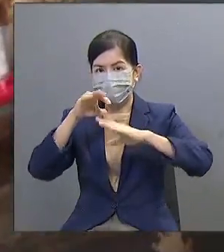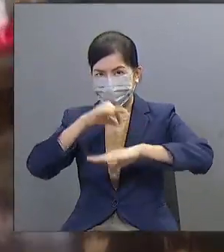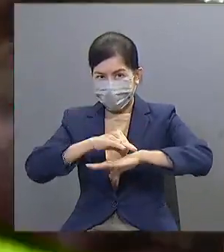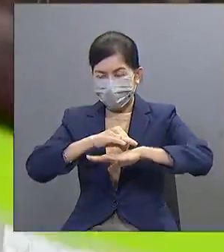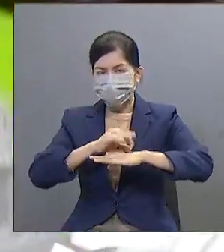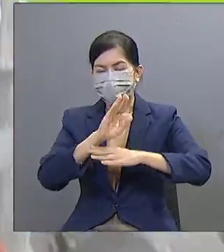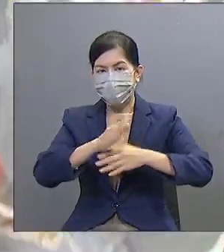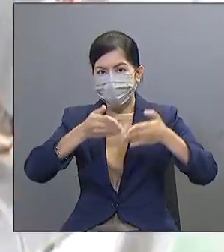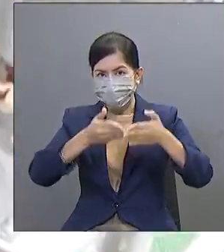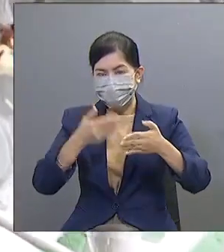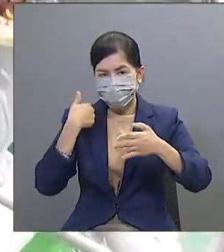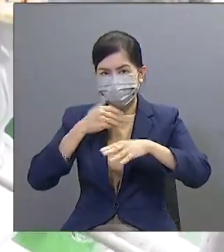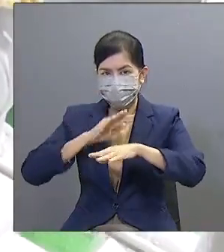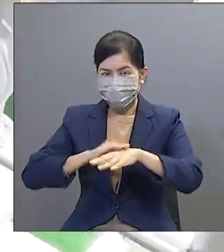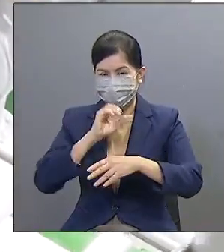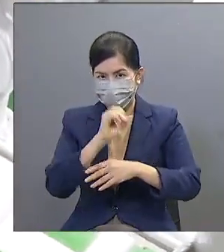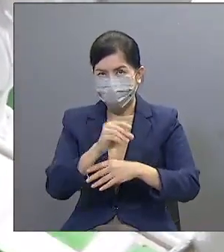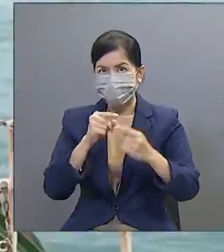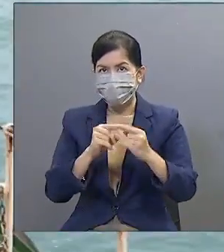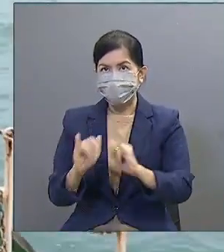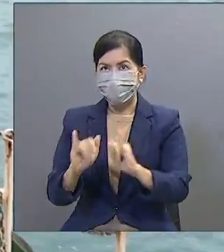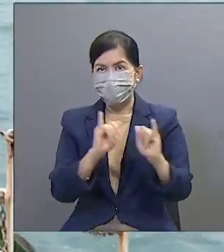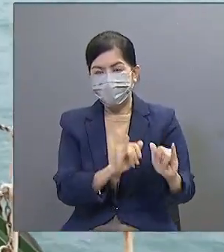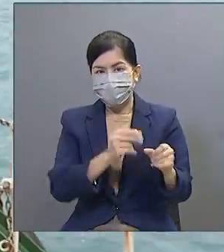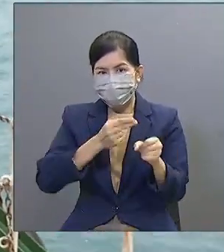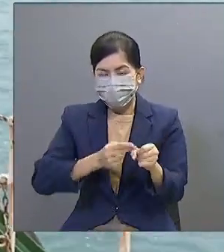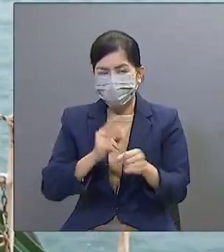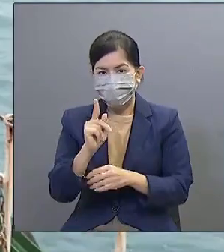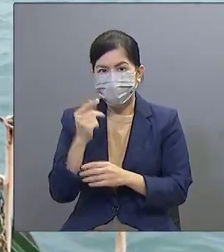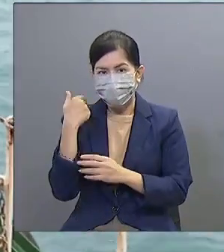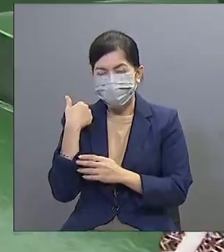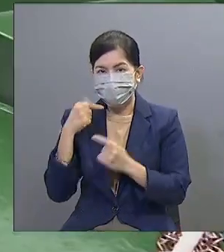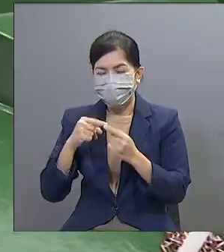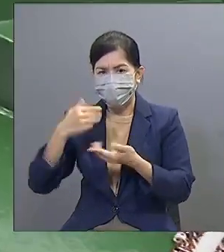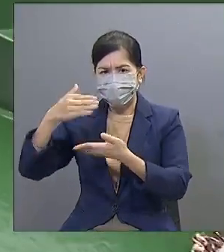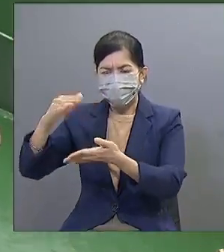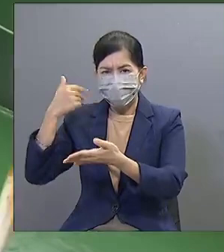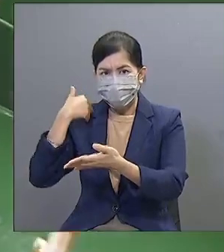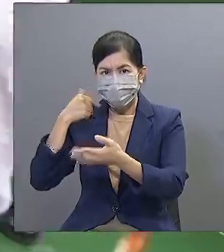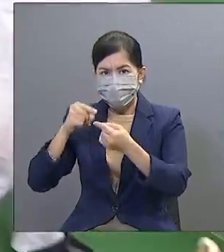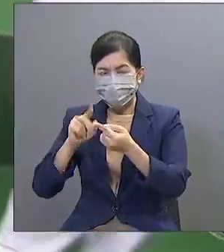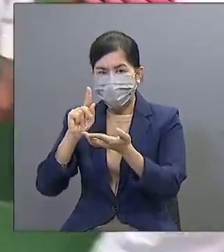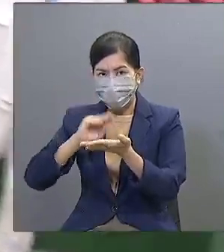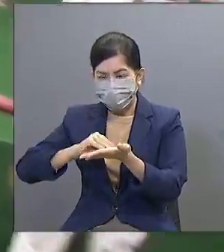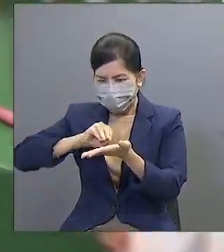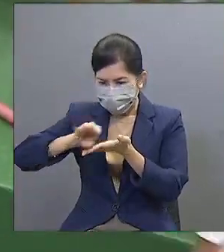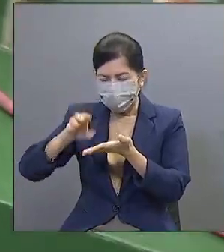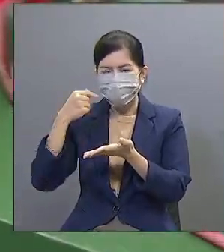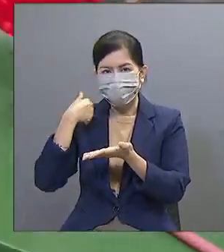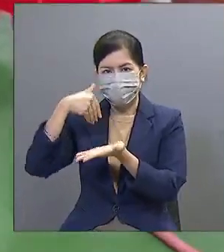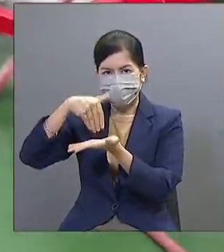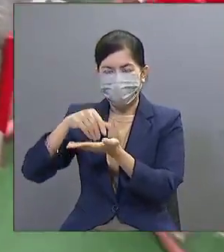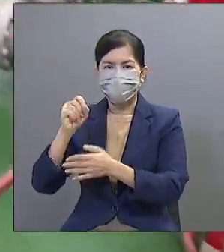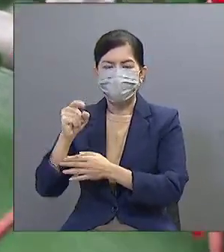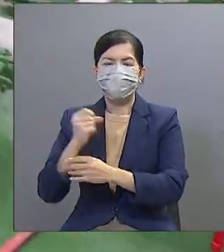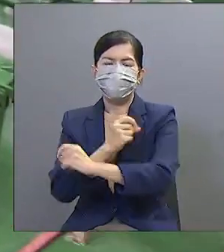ำโดยข้อมูลการขนย้ายน้ำมันเขียวทั้งหมดจะถูกส่งไปยังศูนย์การปราบปรามออนไลน์ซึ่งจะเปิดทำการในเดือนตุลาคมนี้